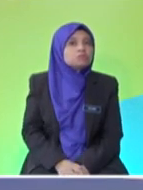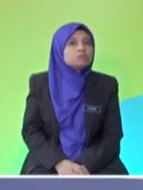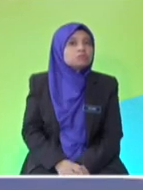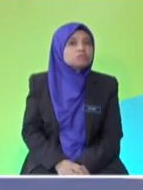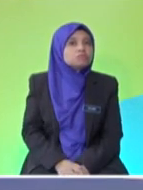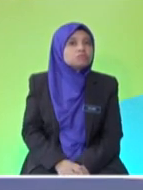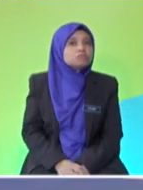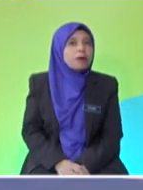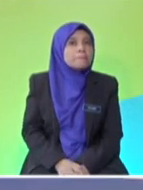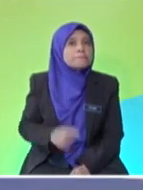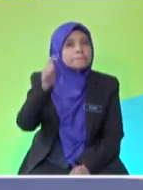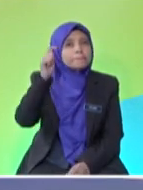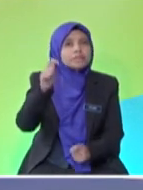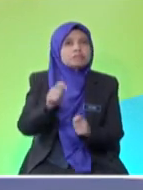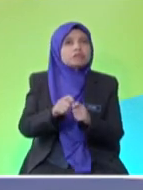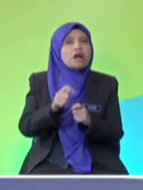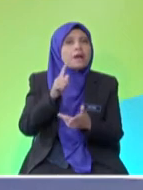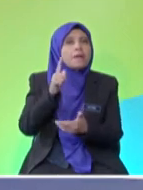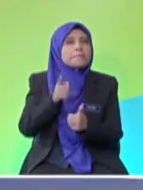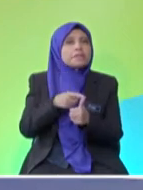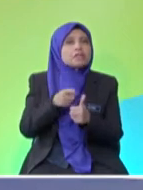yang pertama dahulu